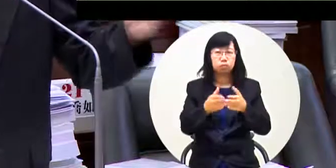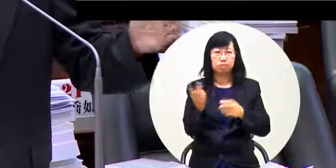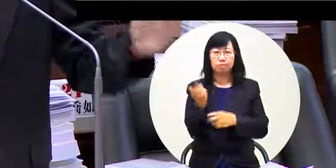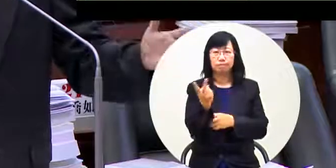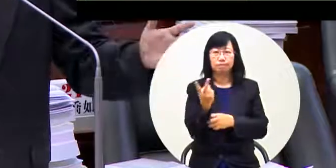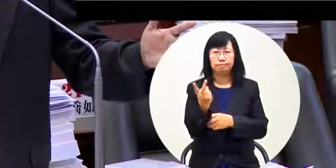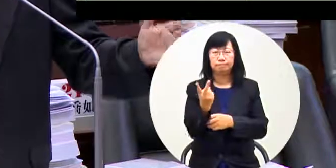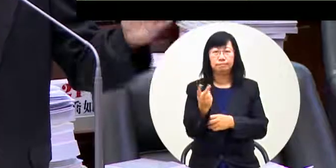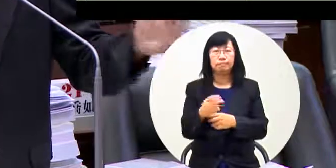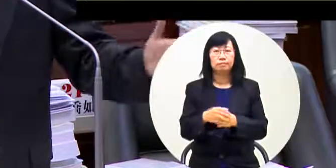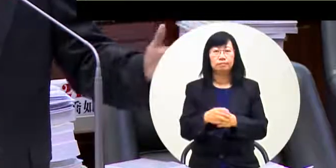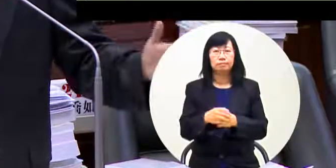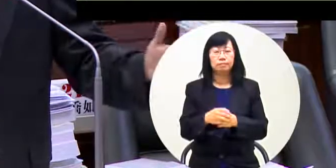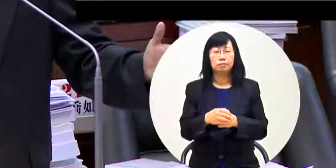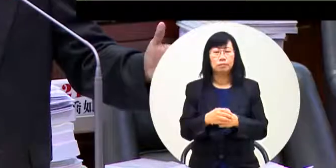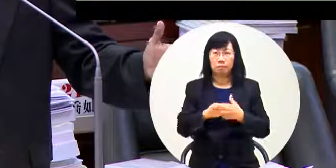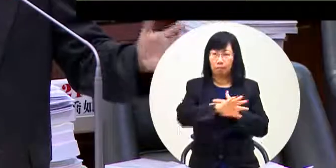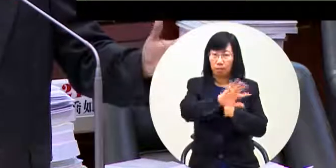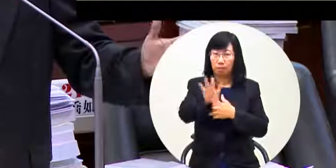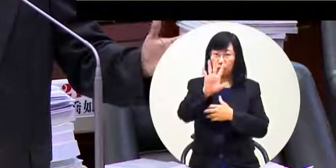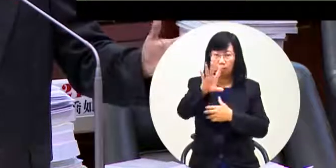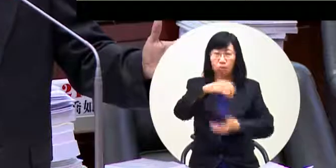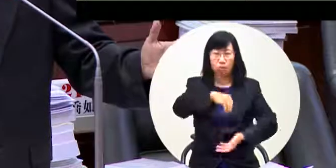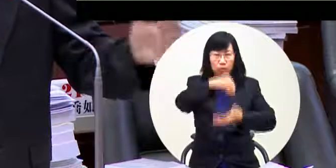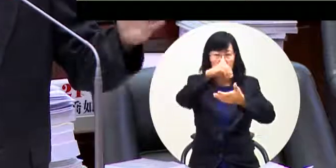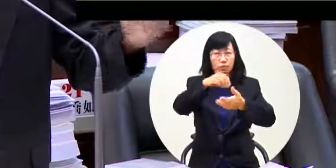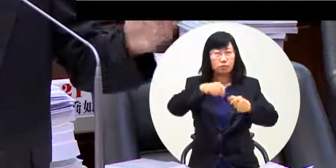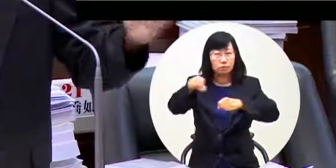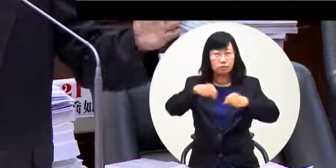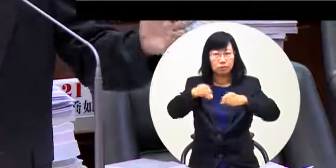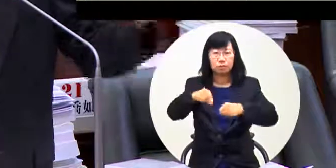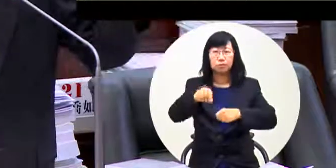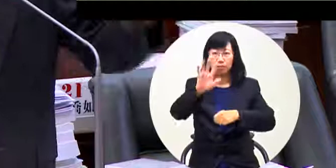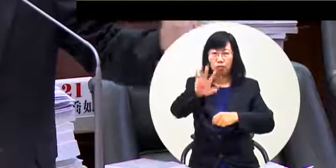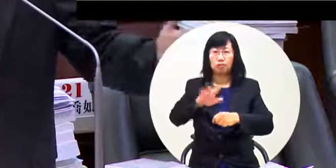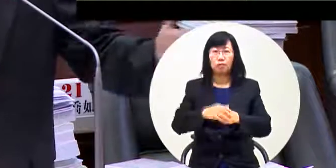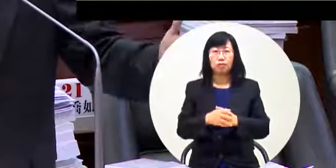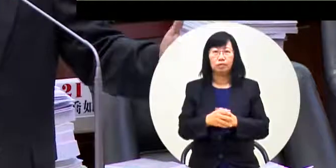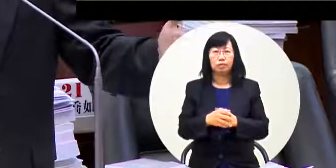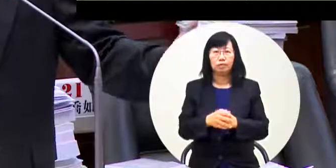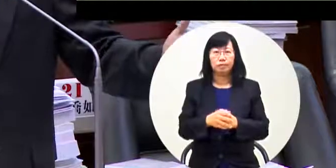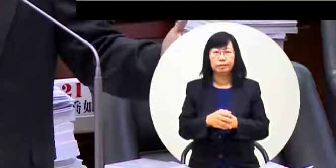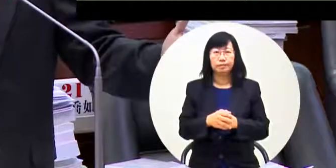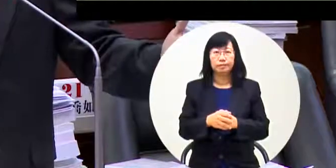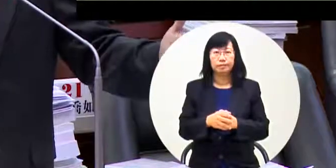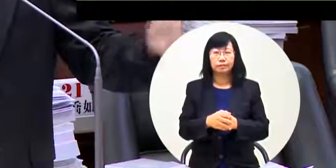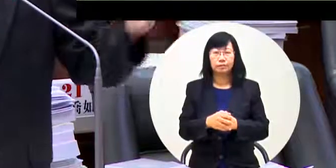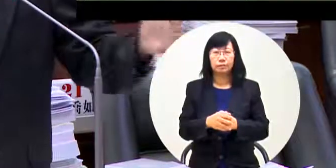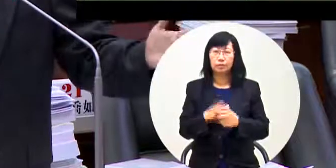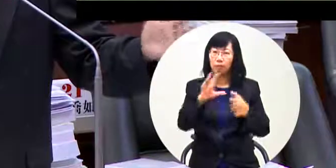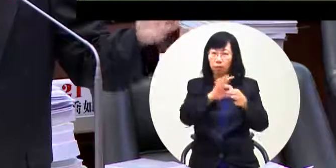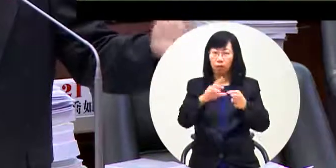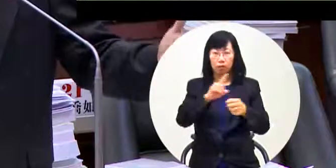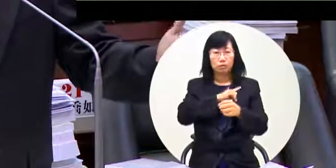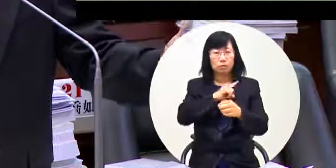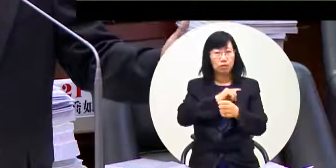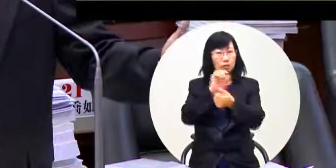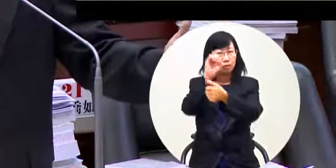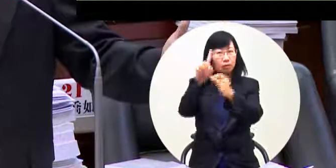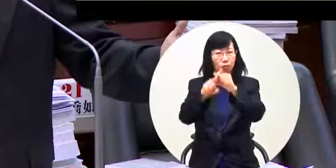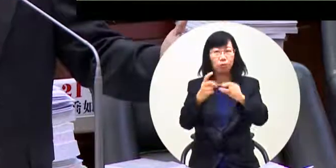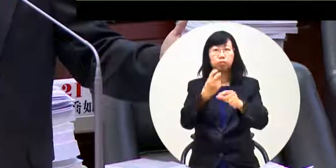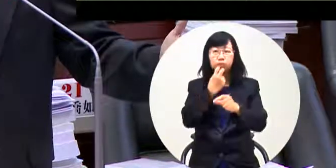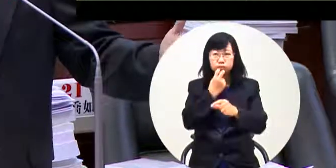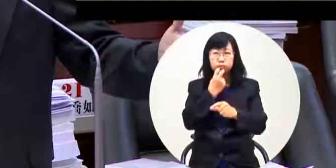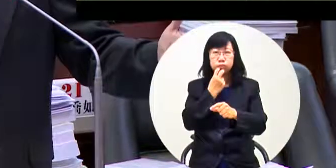的提案计划，这个提案计划攸关咱家己要安怎去甲中央政府推进。那我几样我要顺便